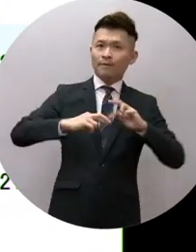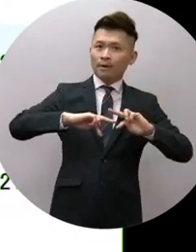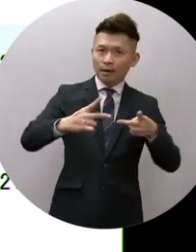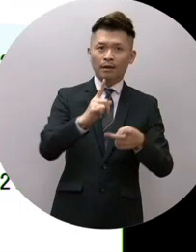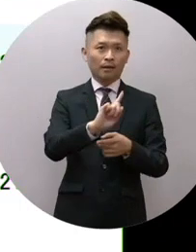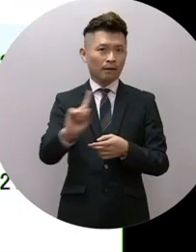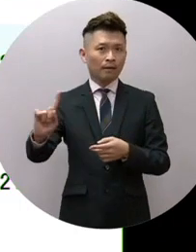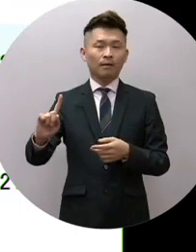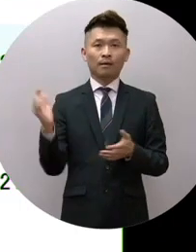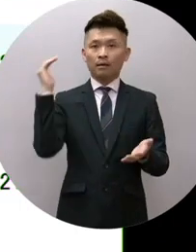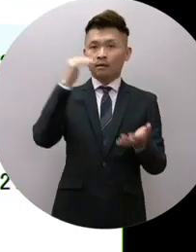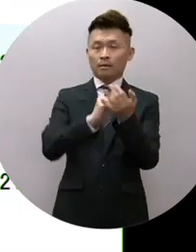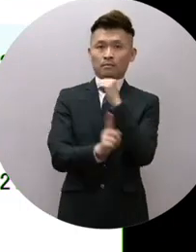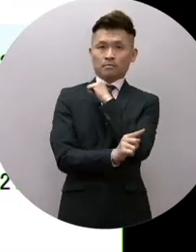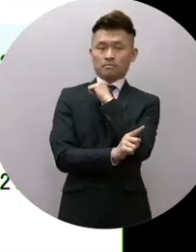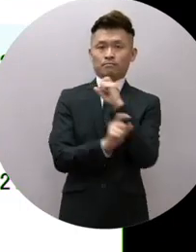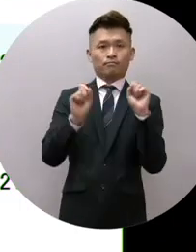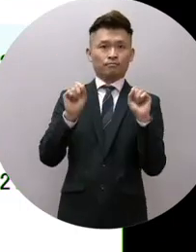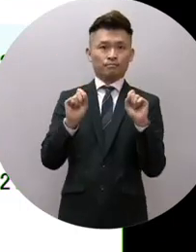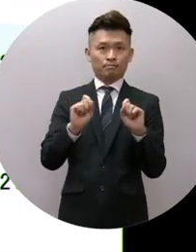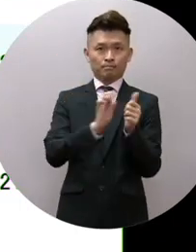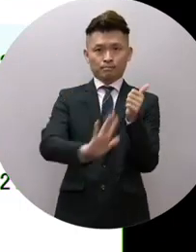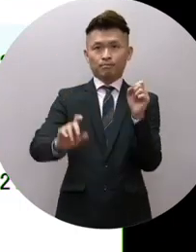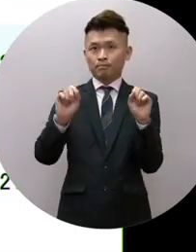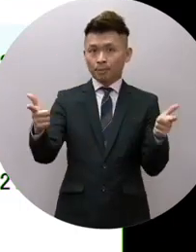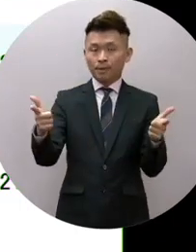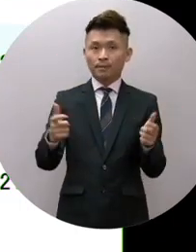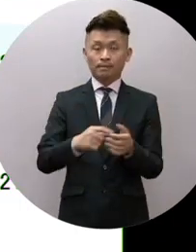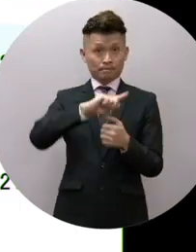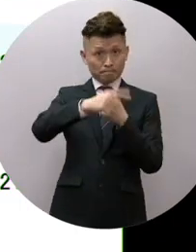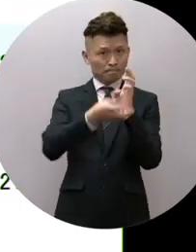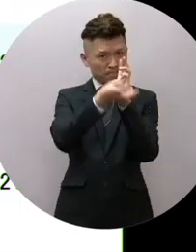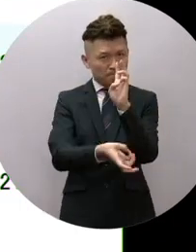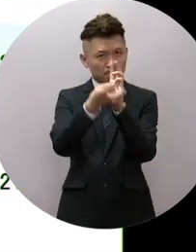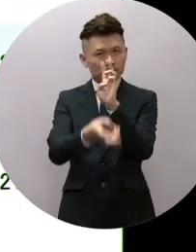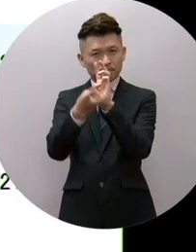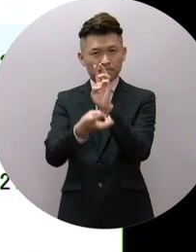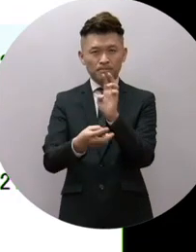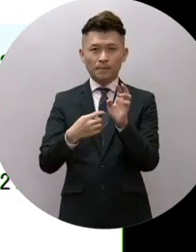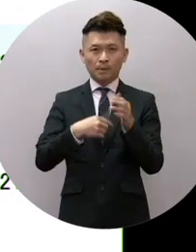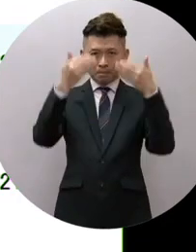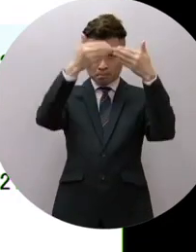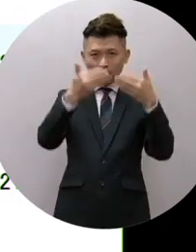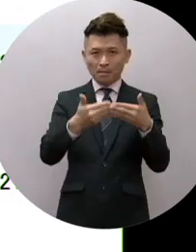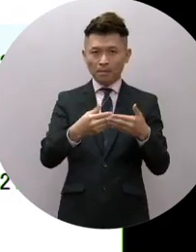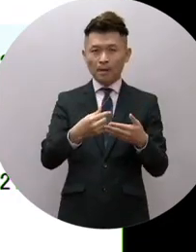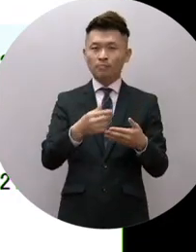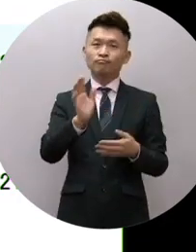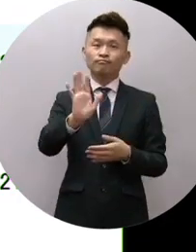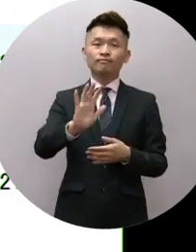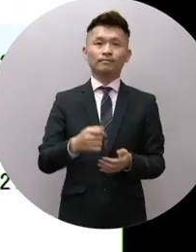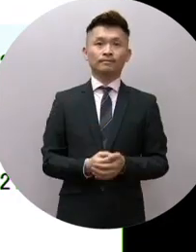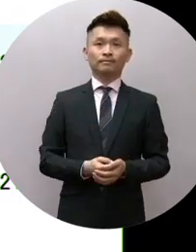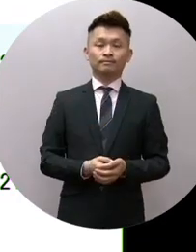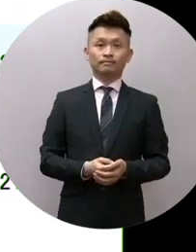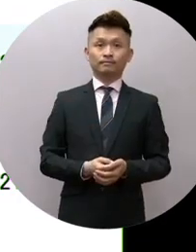面就会造成结果的不同。这个结果我不再把那些办法的细项一一拿出来做比对，但是光最单